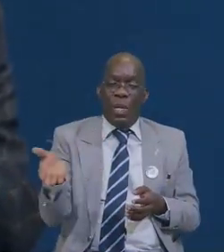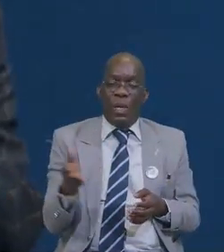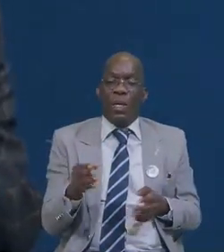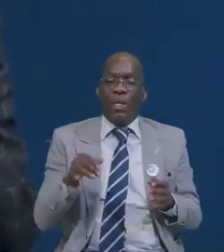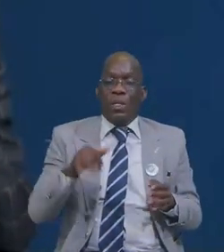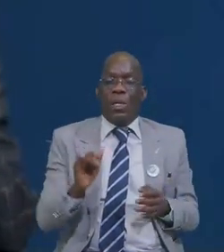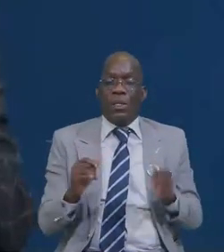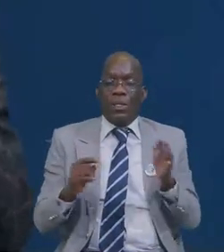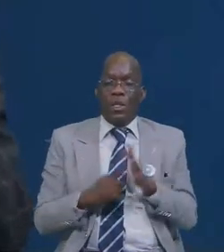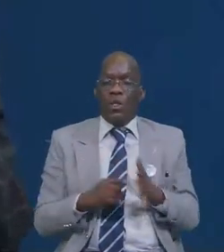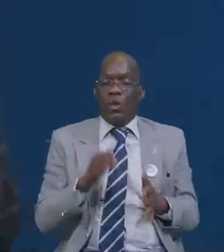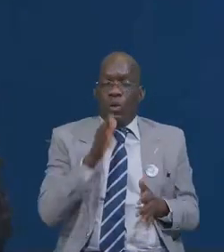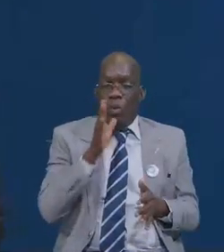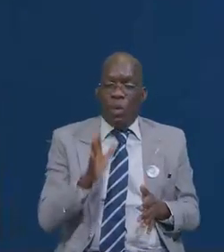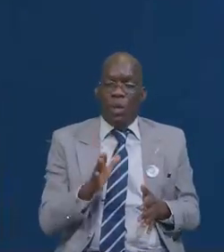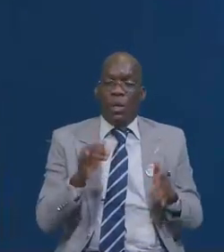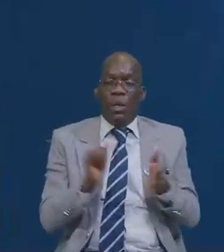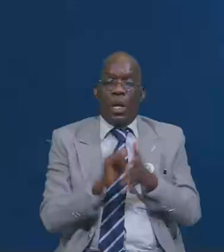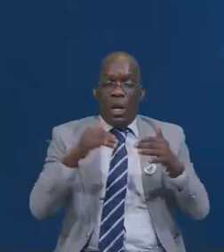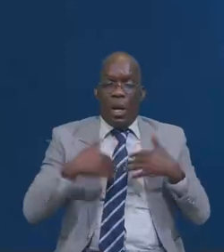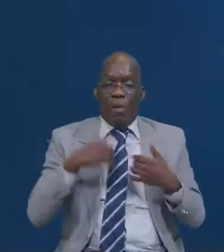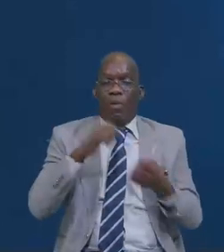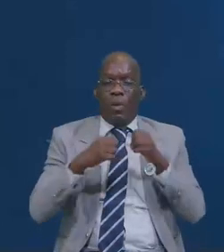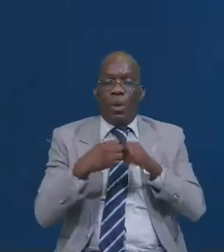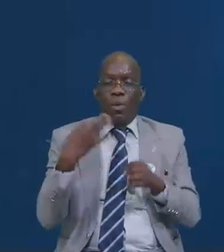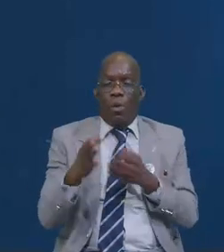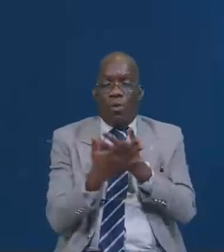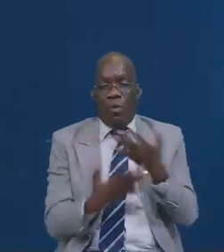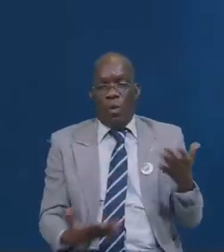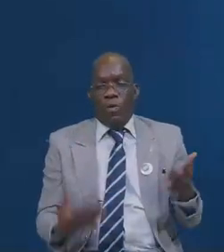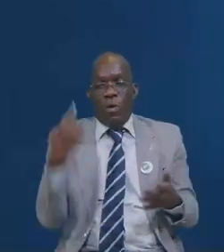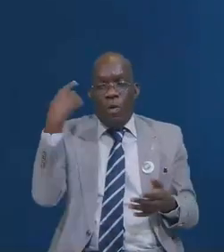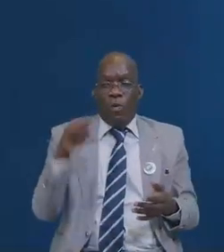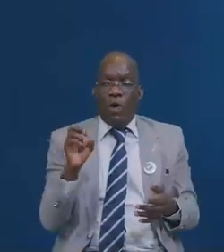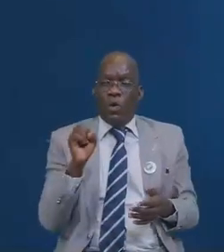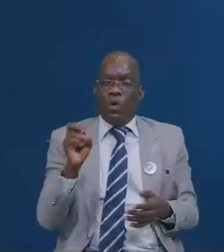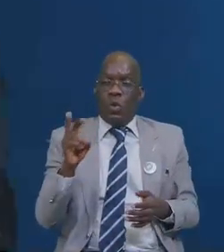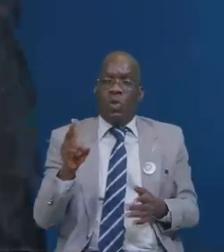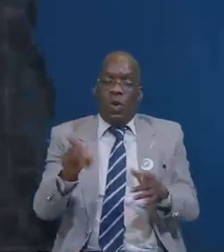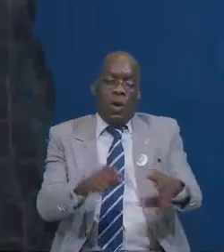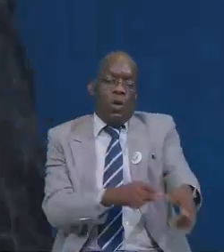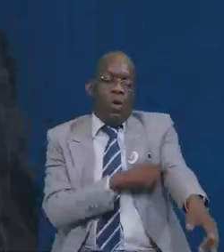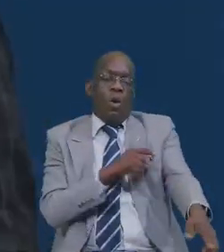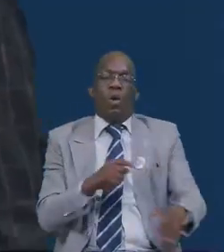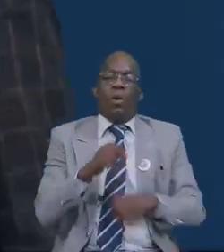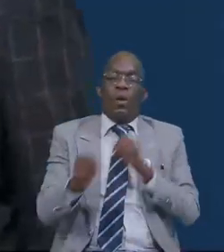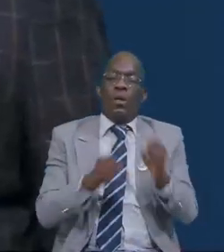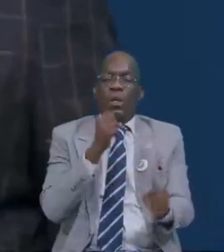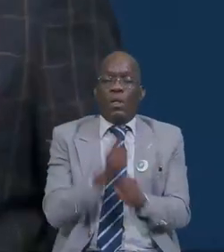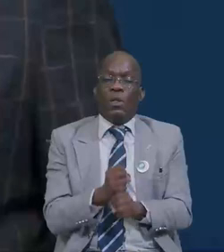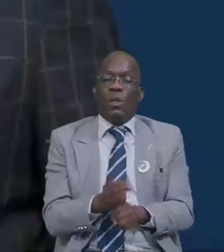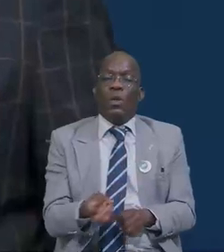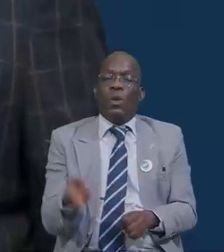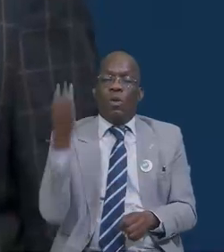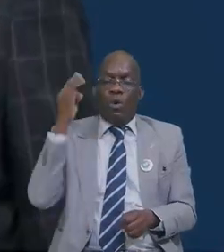Toutefois, cette femme qui avait cette perte de sang depuis 12 ans,